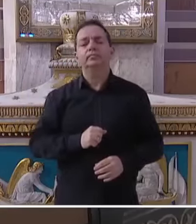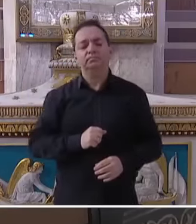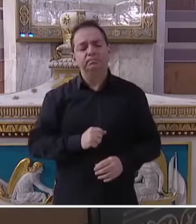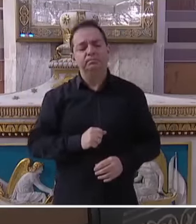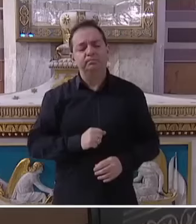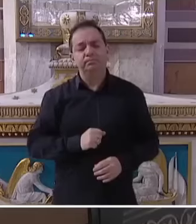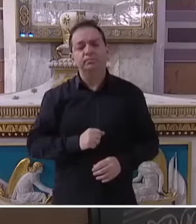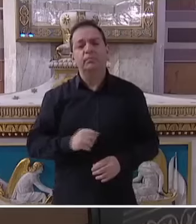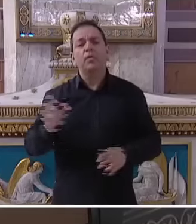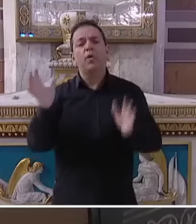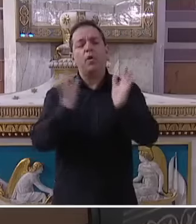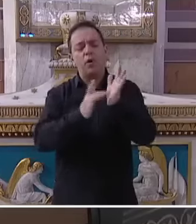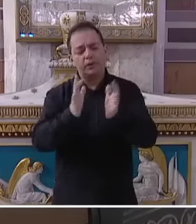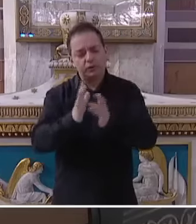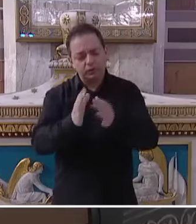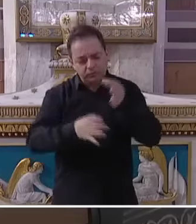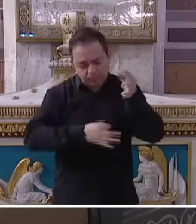Και λέγει αυτόν,